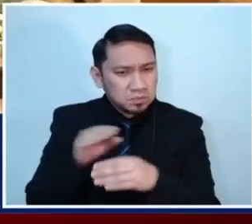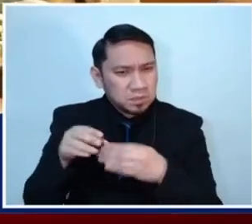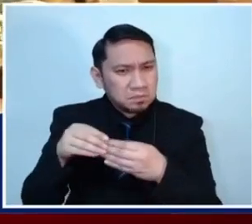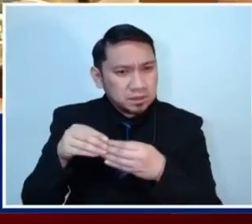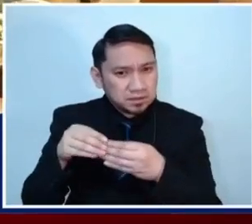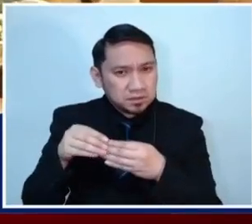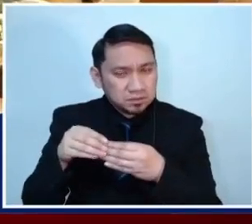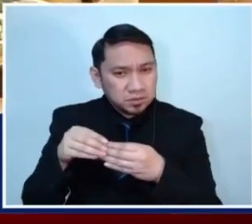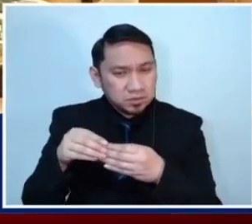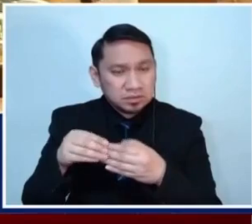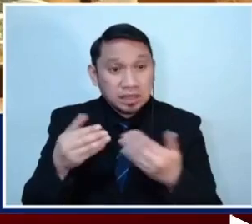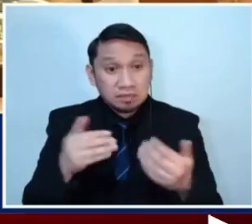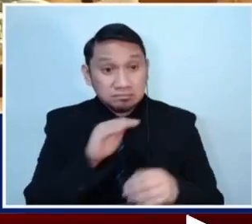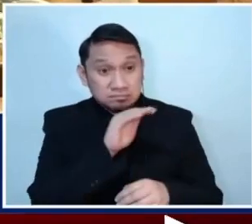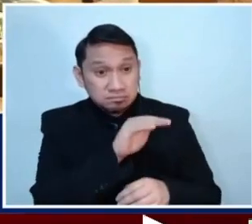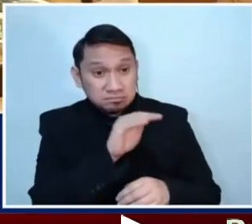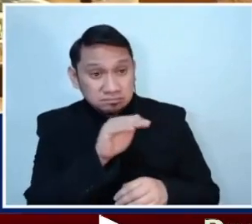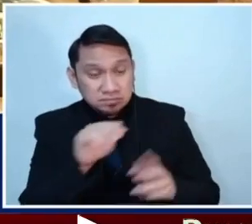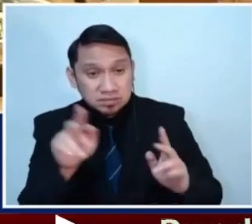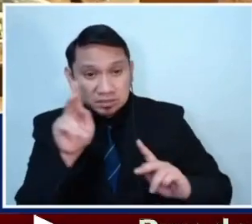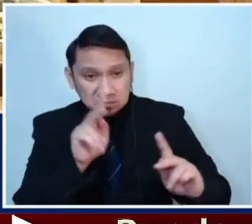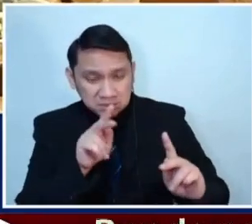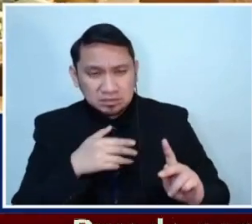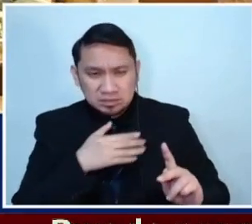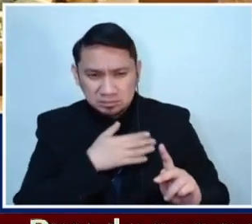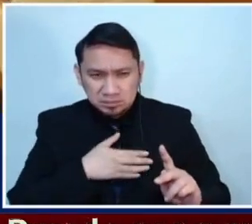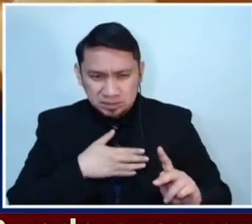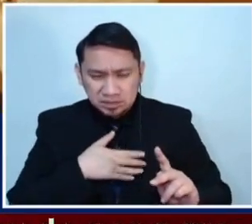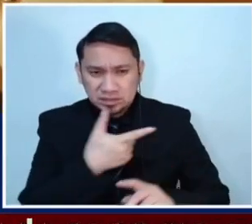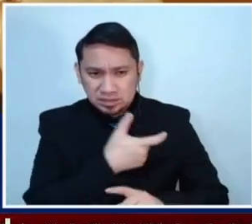din sila sa publiko na magpabakuna at